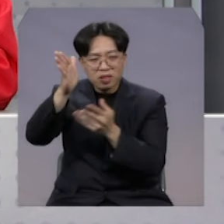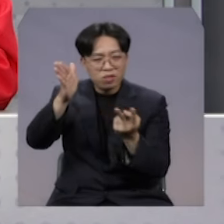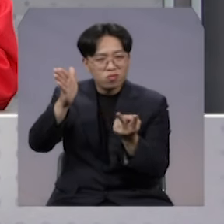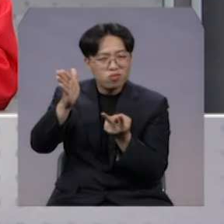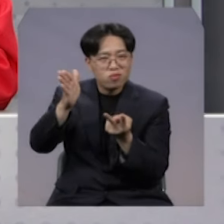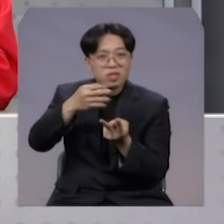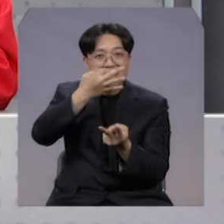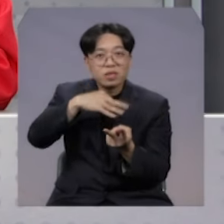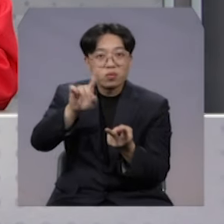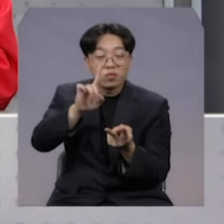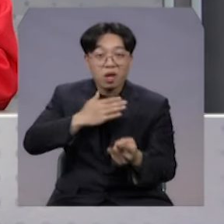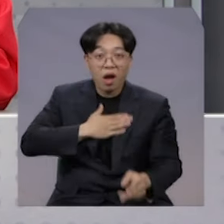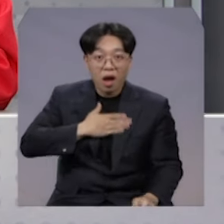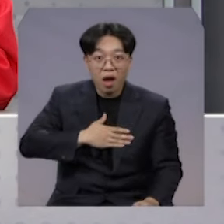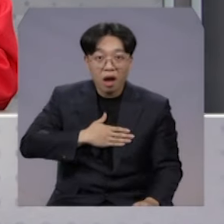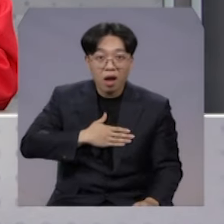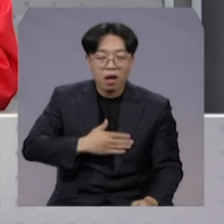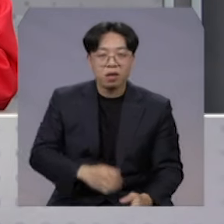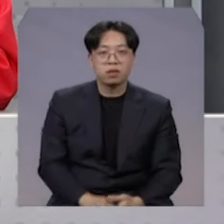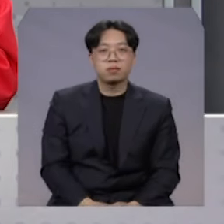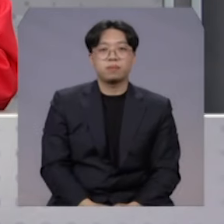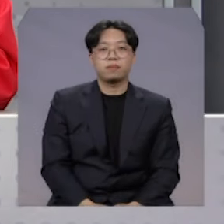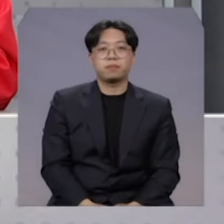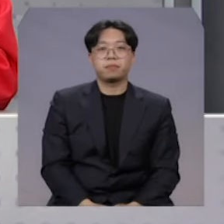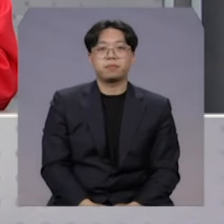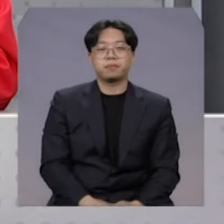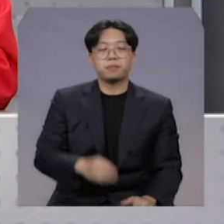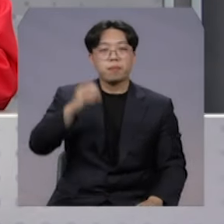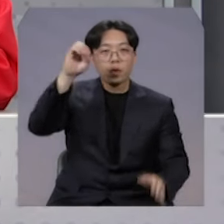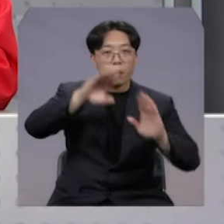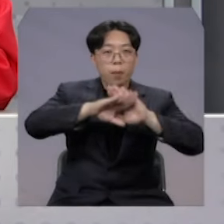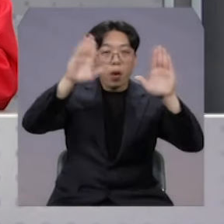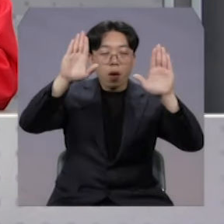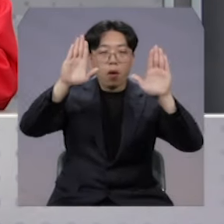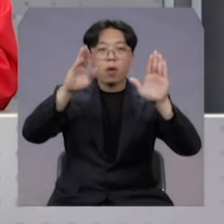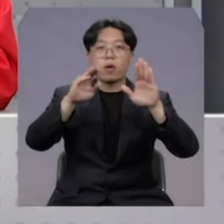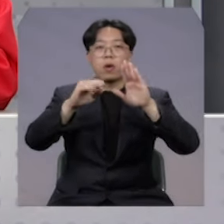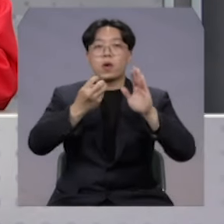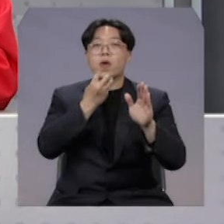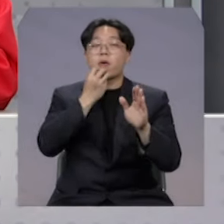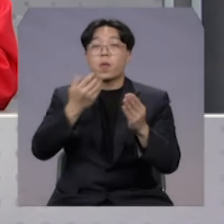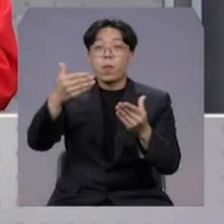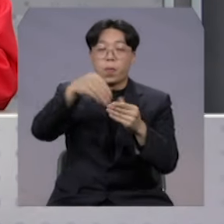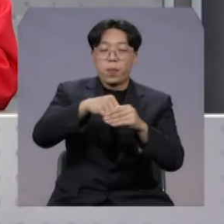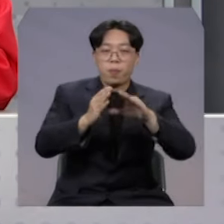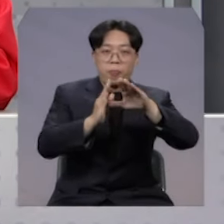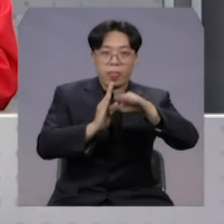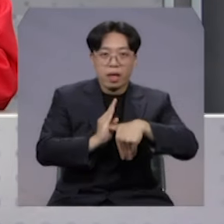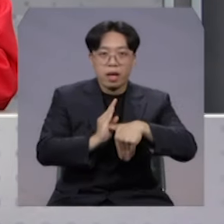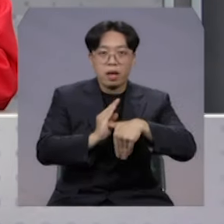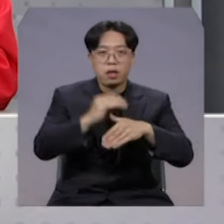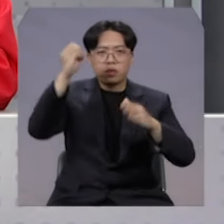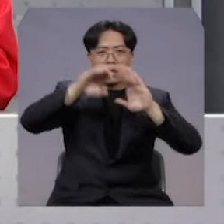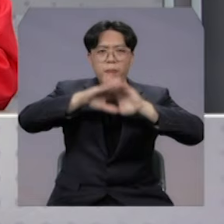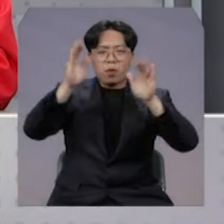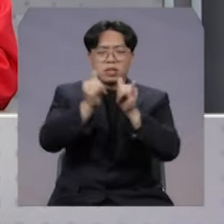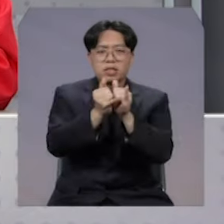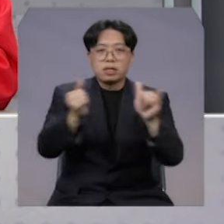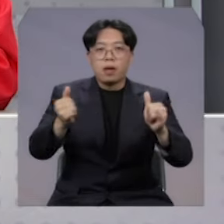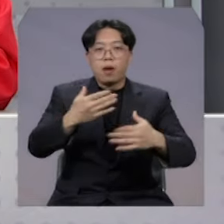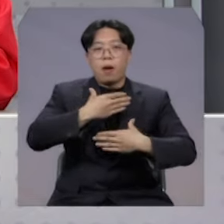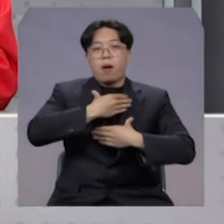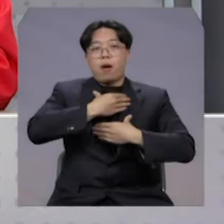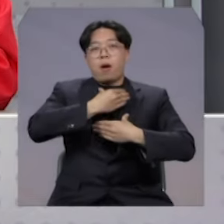유리한지 알고 계십니까? 참고로 광명이 서울에 편입되면 광명시민들의 편의가 너무나